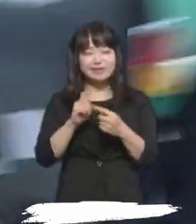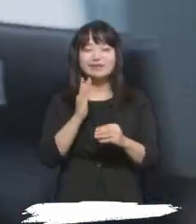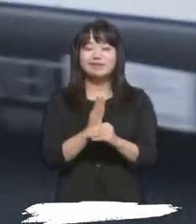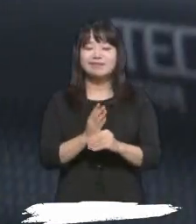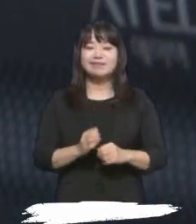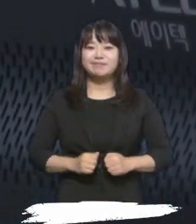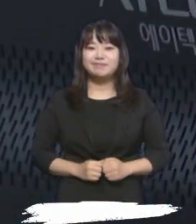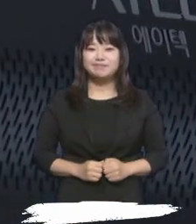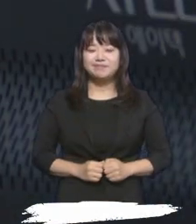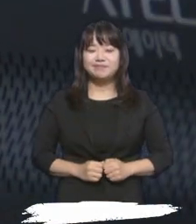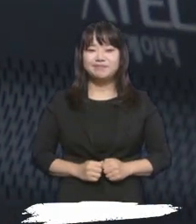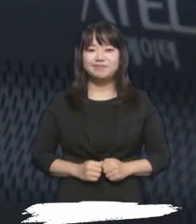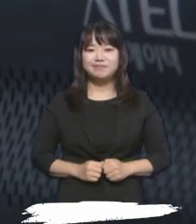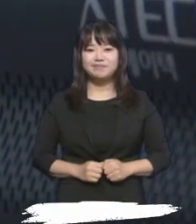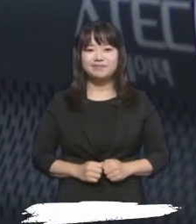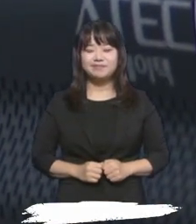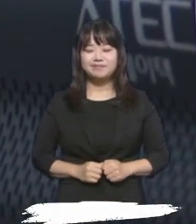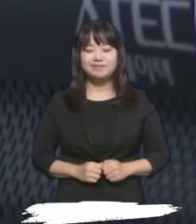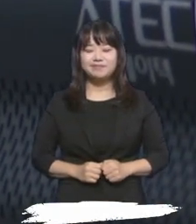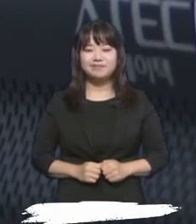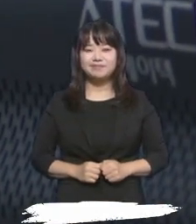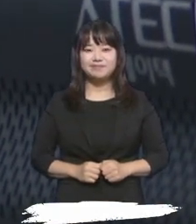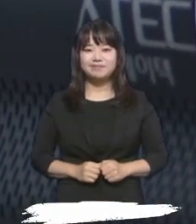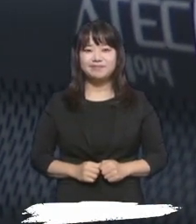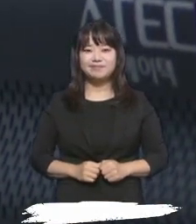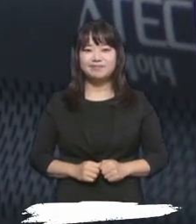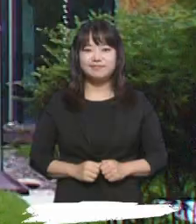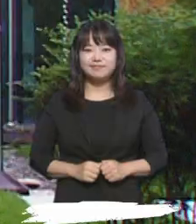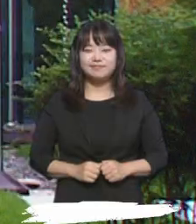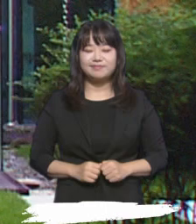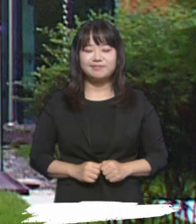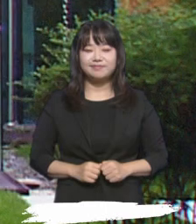부분입니다. BTV 뉴스 김진중입니다.